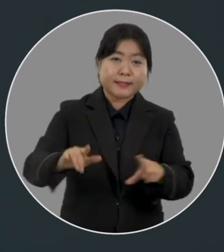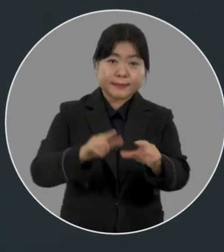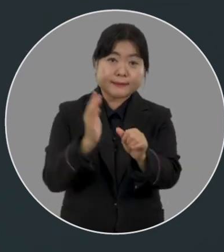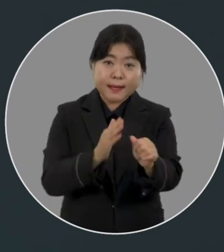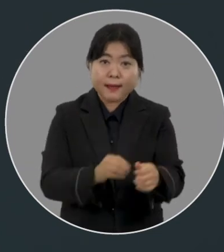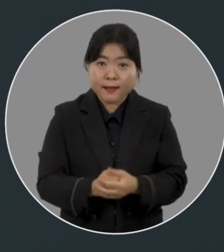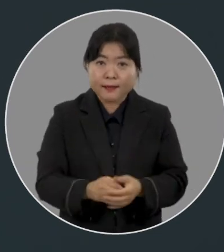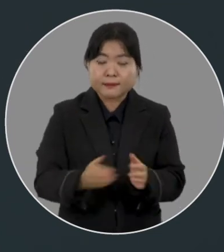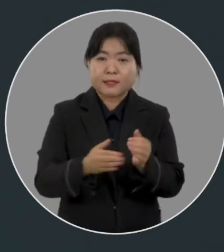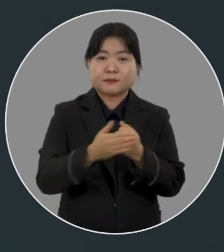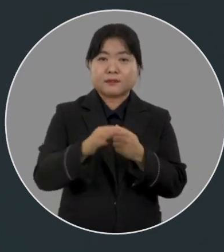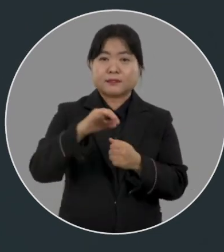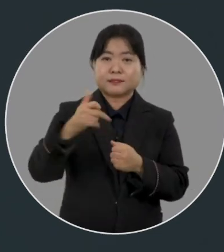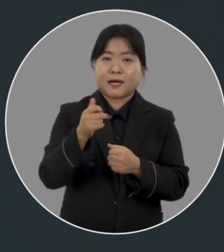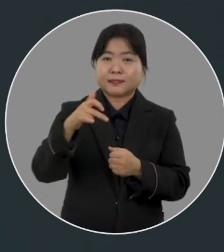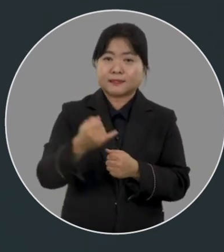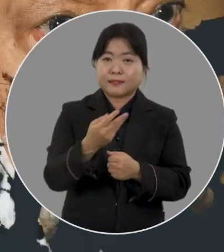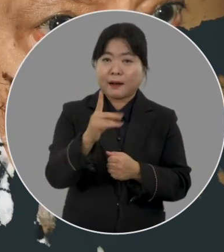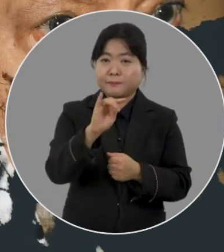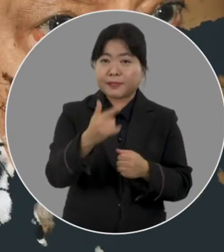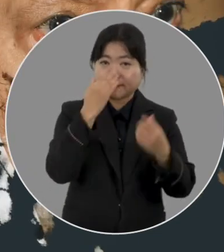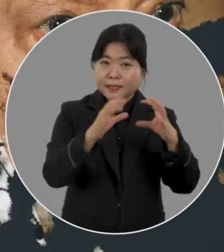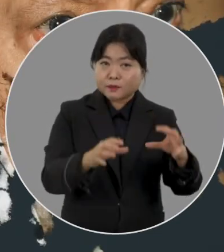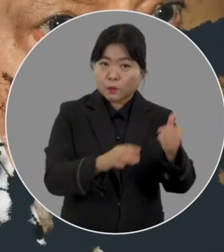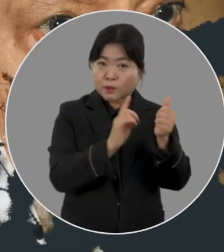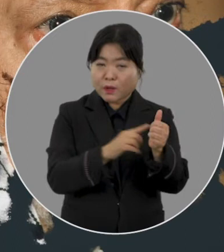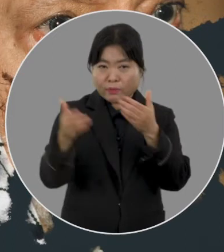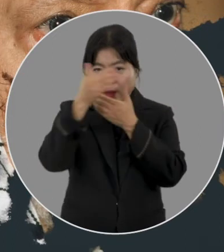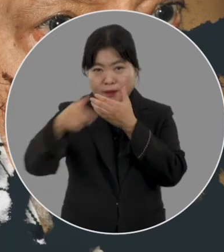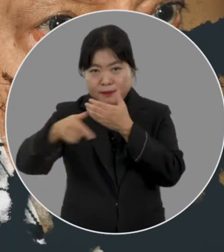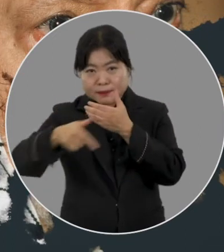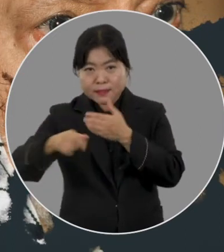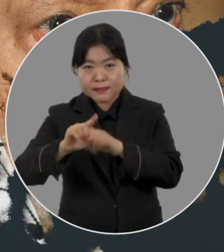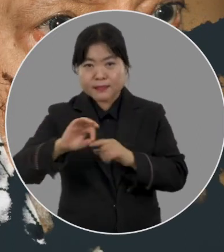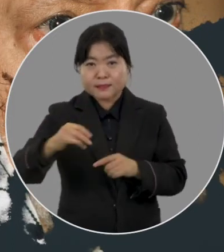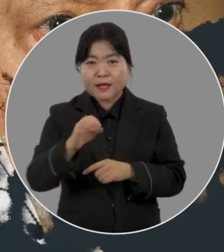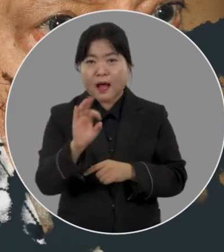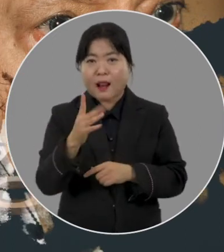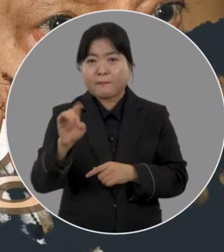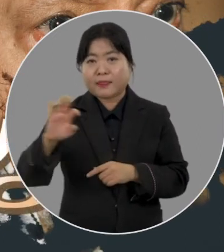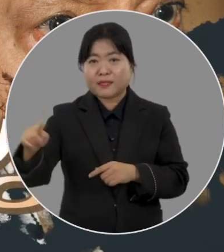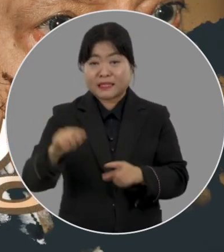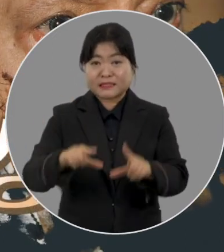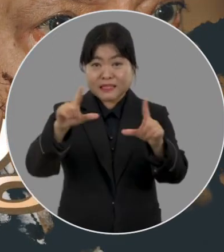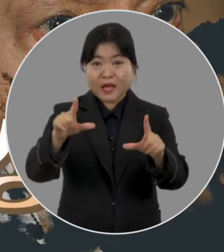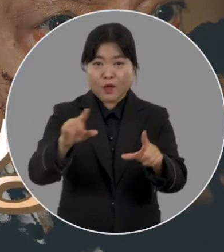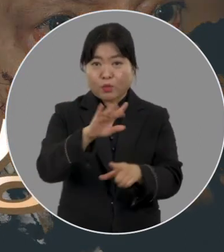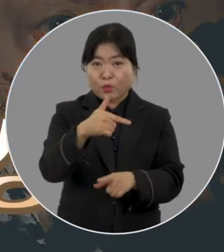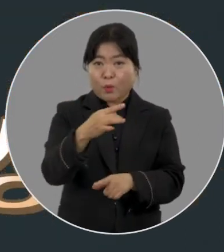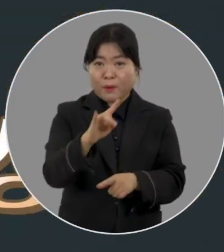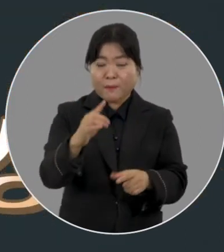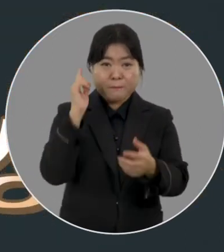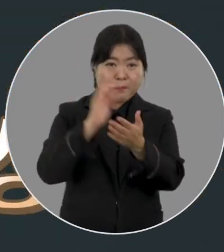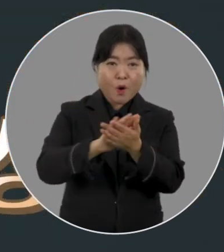그래서 이차크 라빈 이스라엘 총리와 테러리스트의 대부였던 야세르 아라파트가 그해 노벨 평화상을